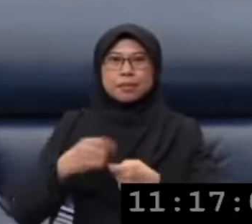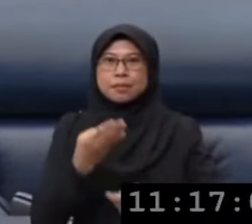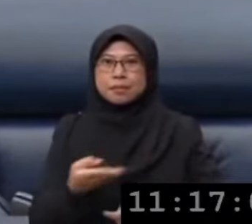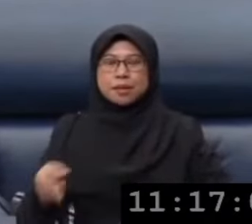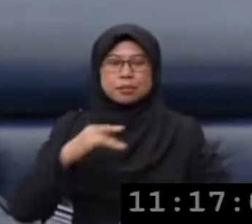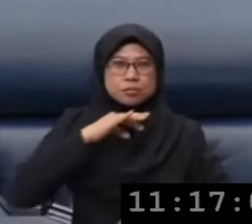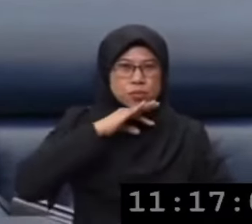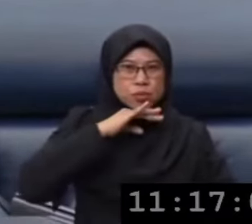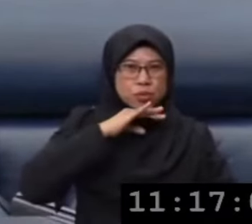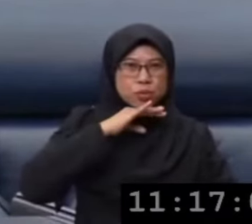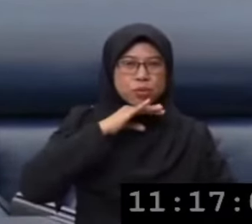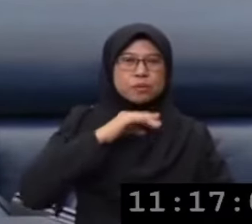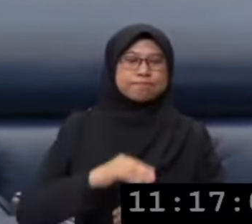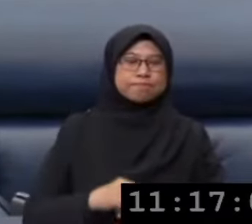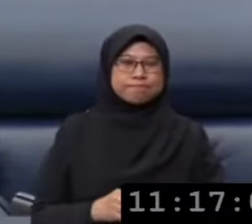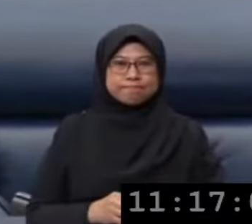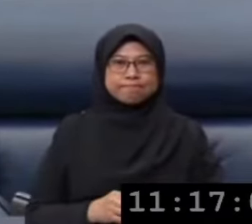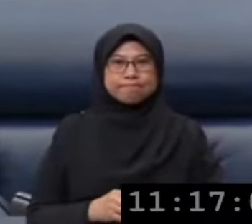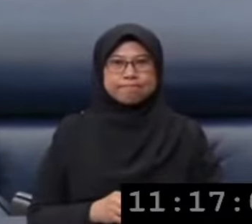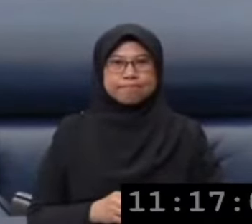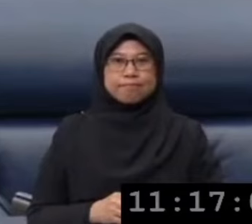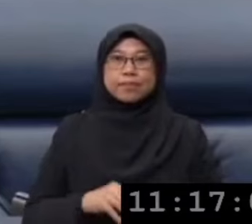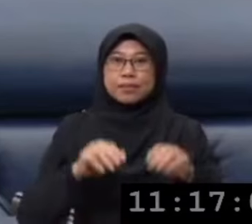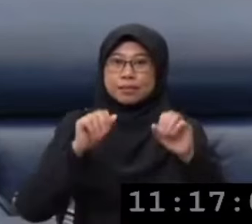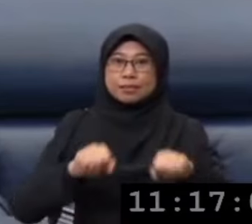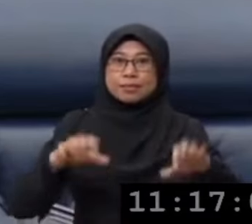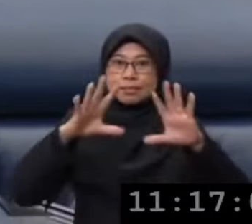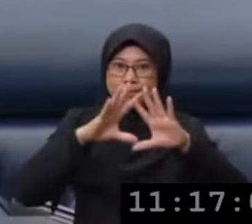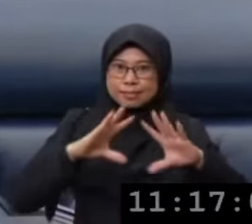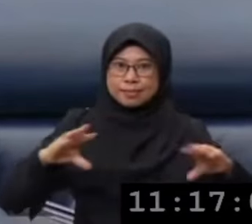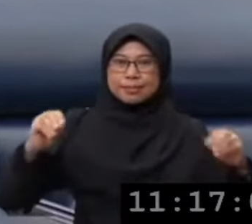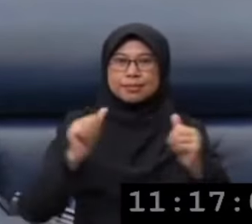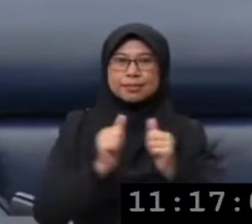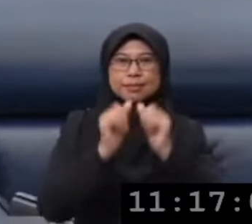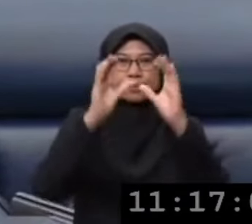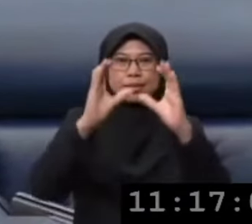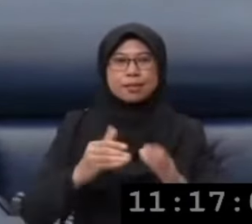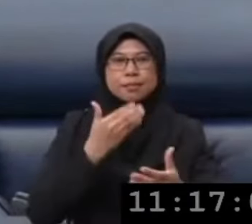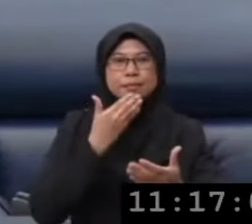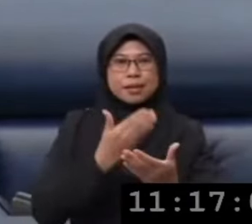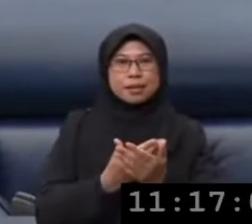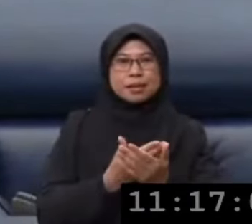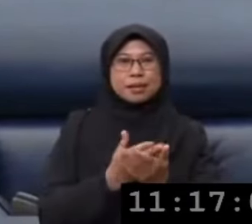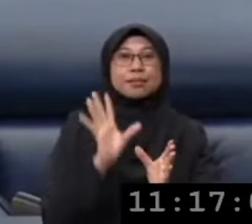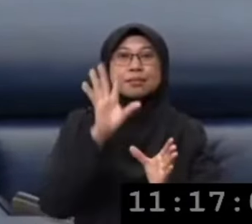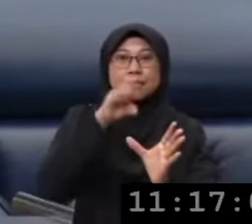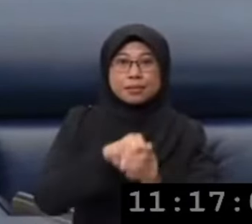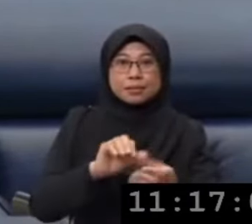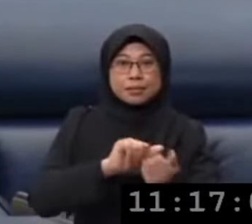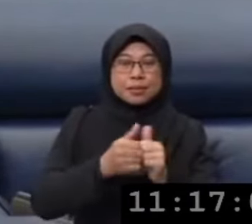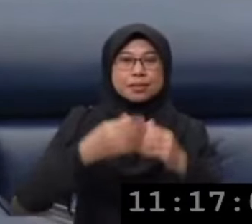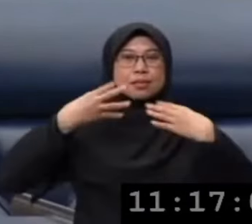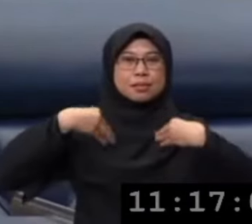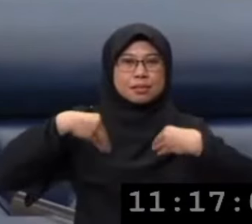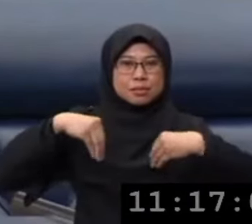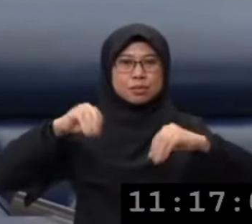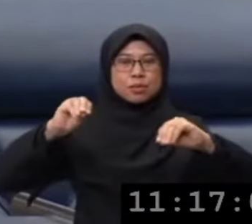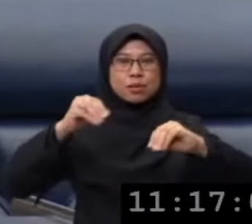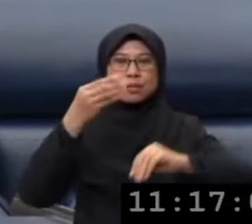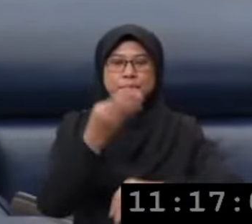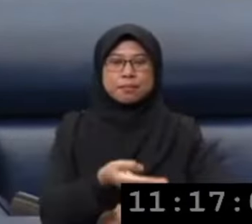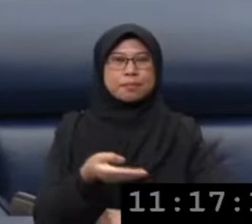bahan-bahan pornografi dan sebagainya dapat ditangani dengan lebih baik termasuk juga masalah jualan